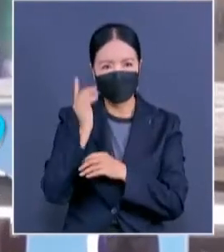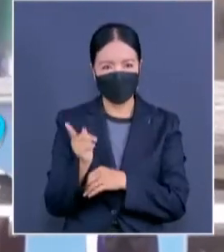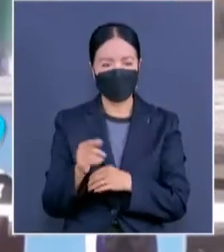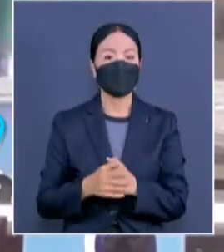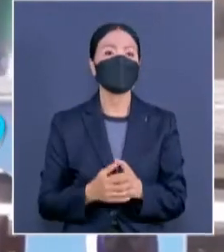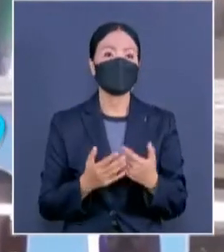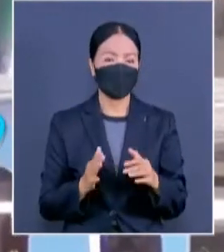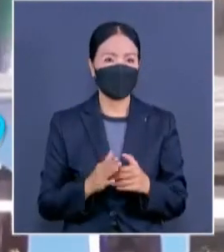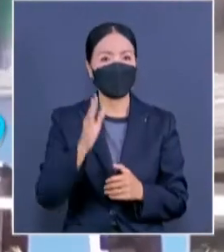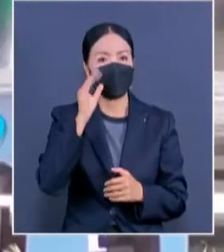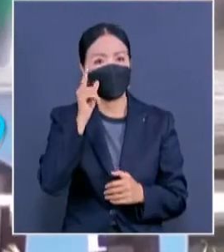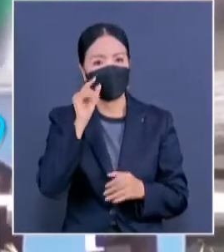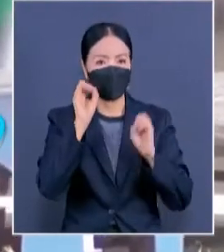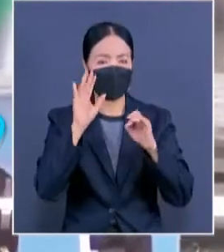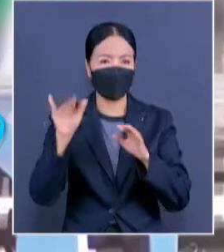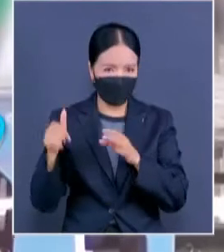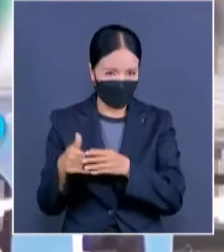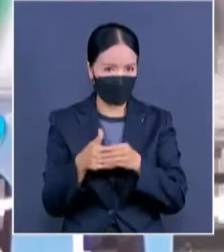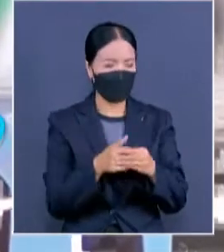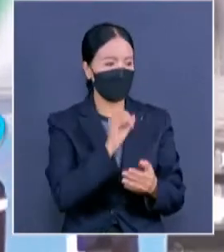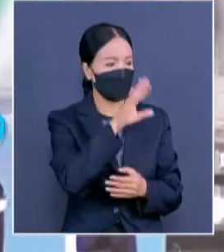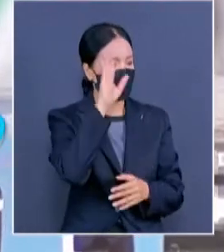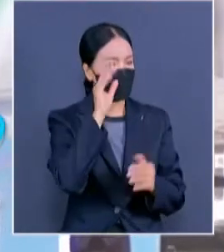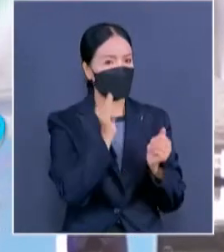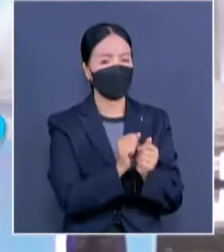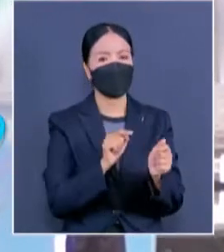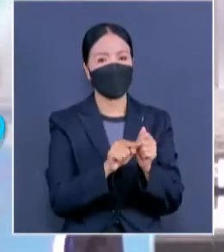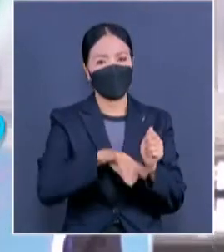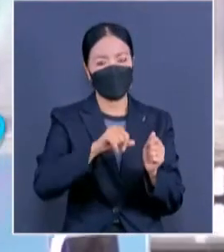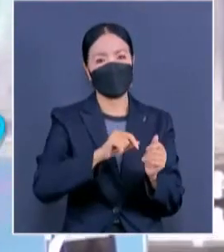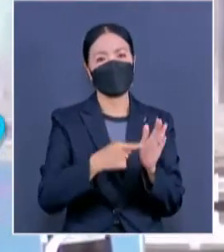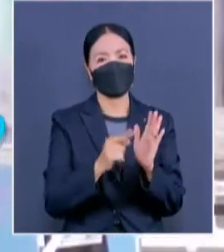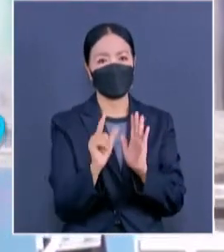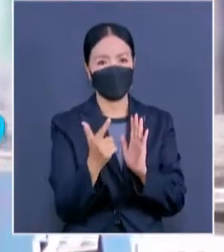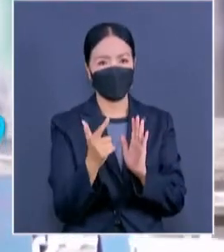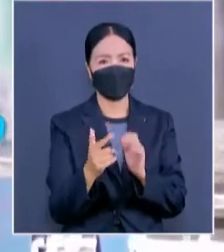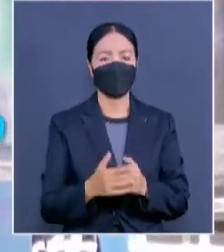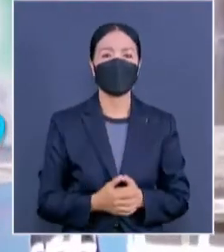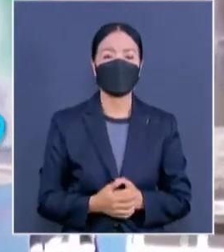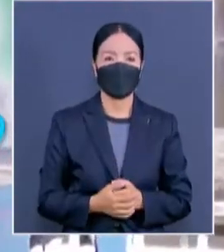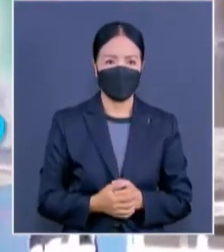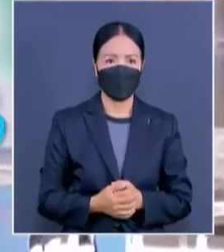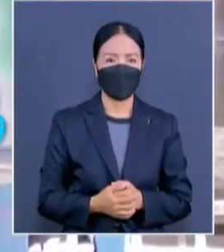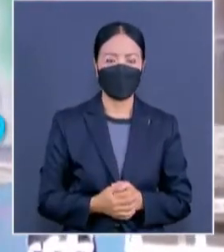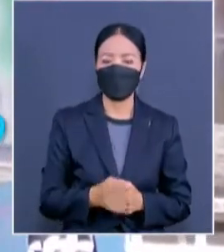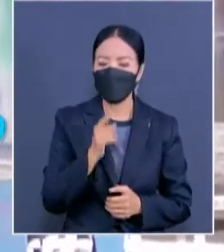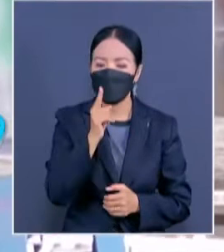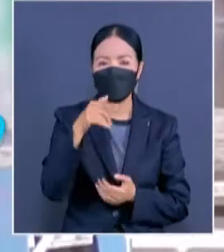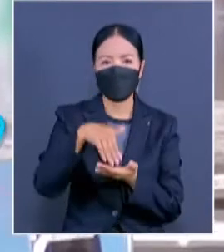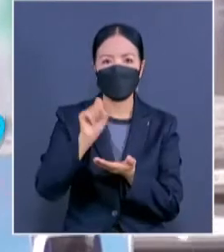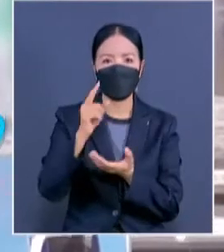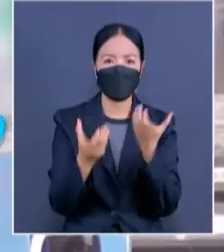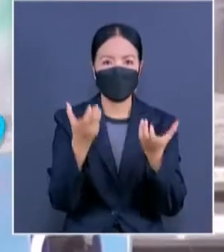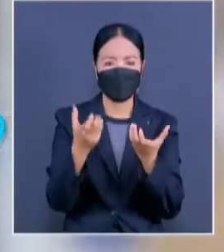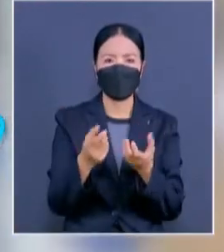และจากนั้นผู้ปกครองและคุณครูก็เลยพากันไปแจ้งความที่สภ.เมืองอ่างทองเก็บไว้เป็นหลักฐานเอาไว้ก่อนโดยจะเข้าไปร้องเรียนที่ศูนย์ดำรงธรรม